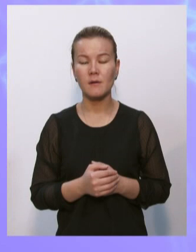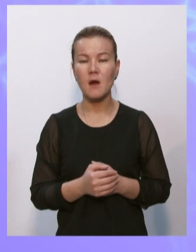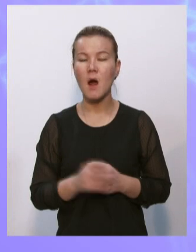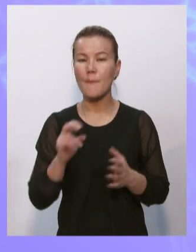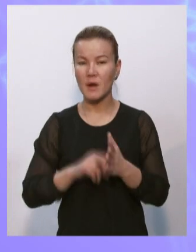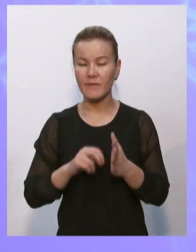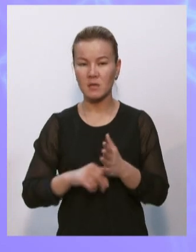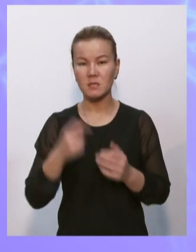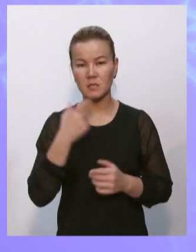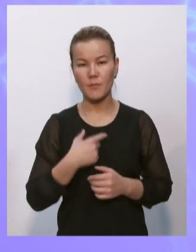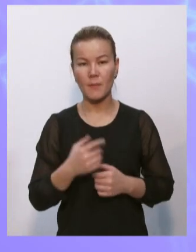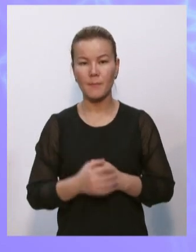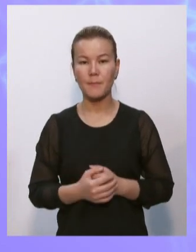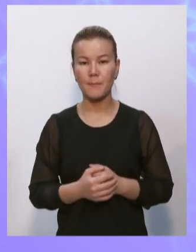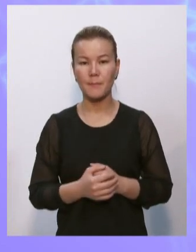Проверьте себя.